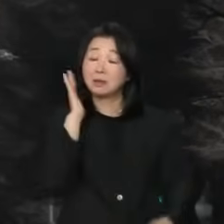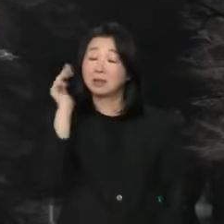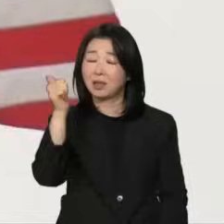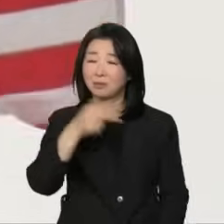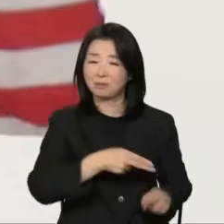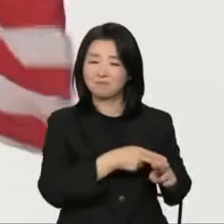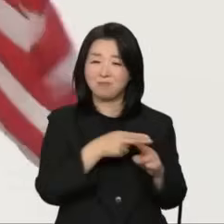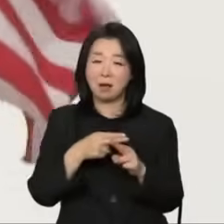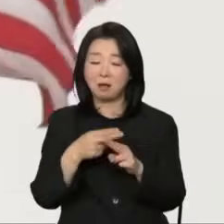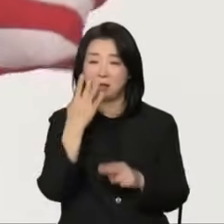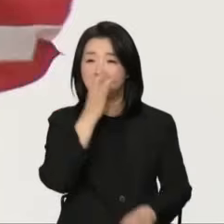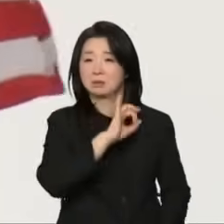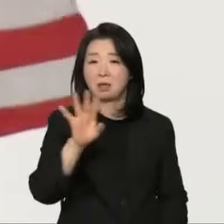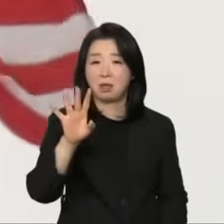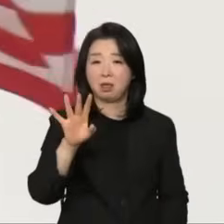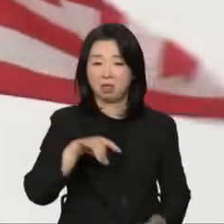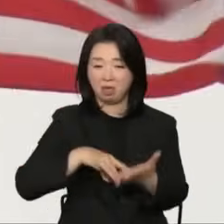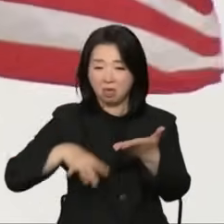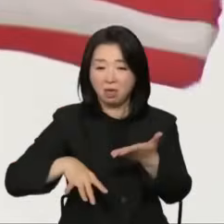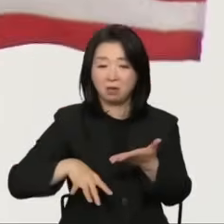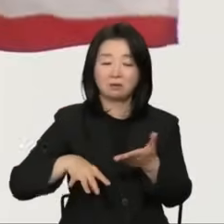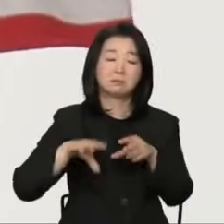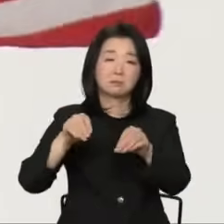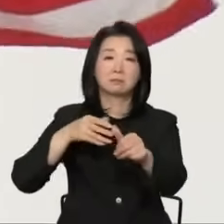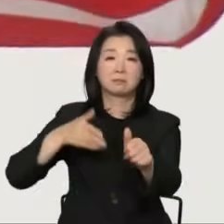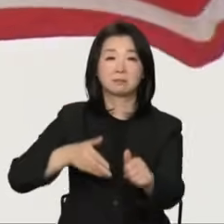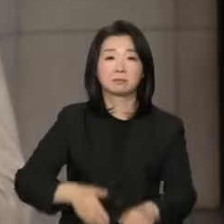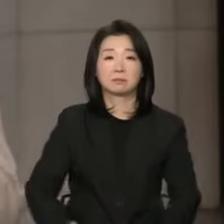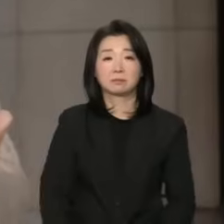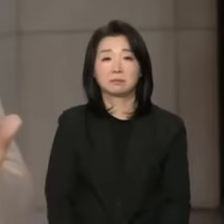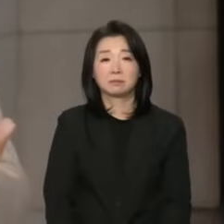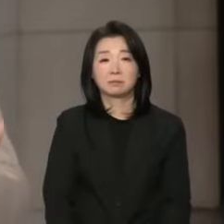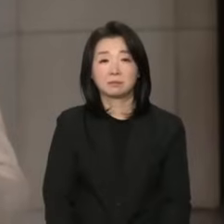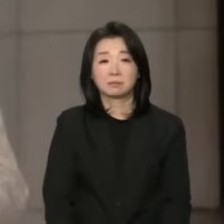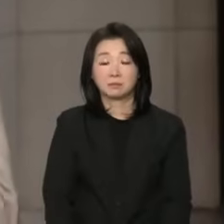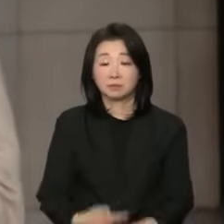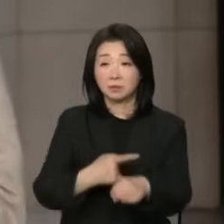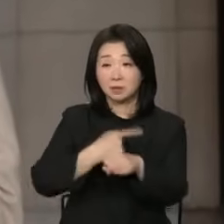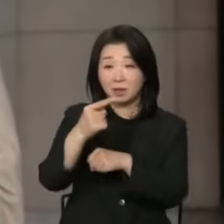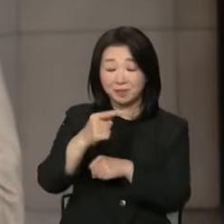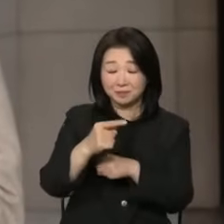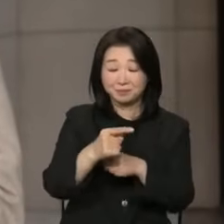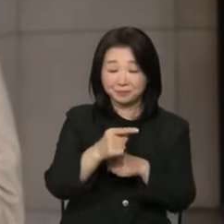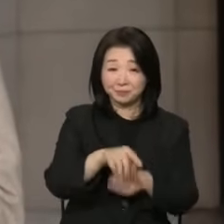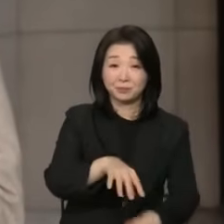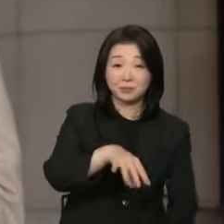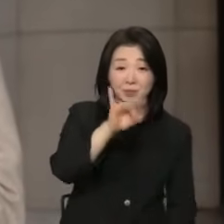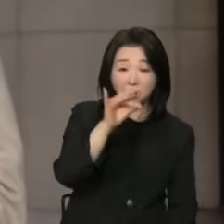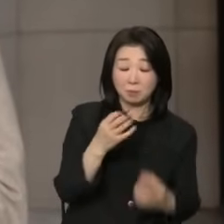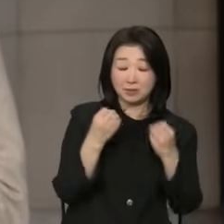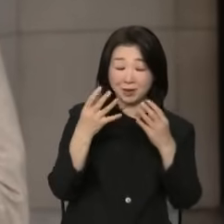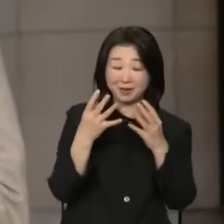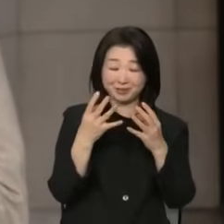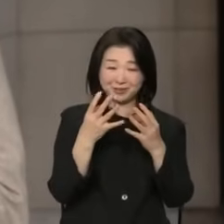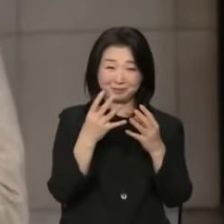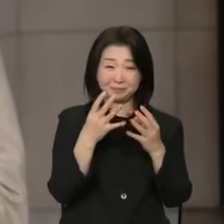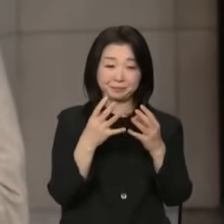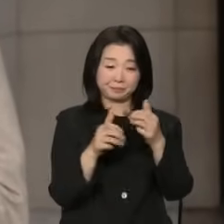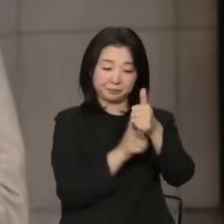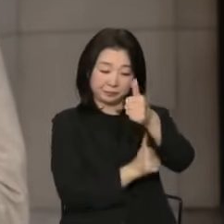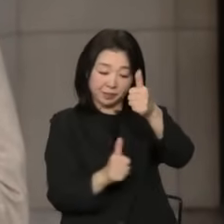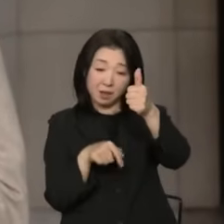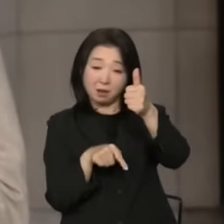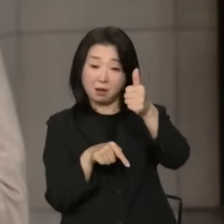일방적 관세 부과를 금지하는 법안을 냈습니다. 다만 내년 초 새롭게 구성되는 연방 상하원은 공화당이